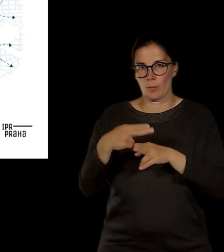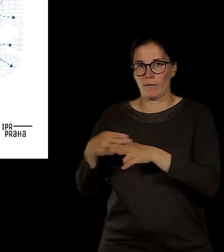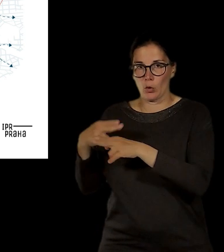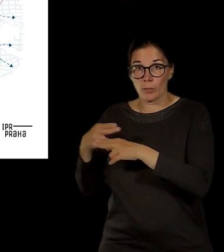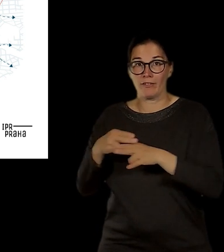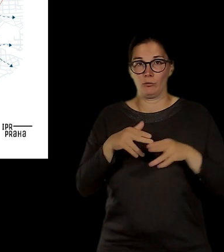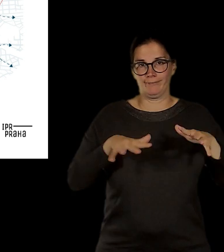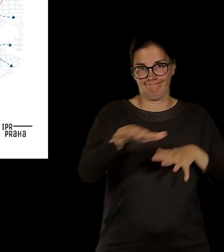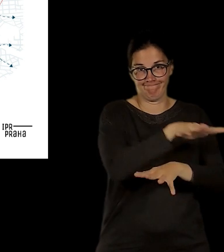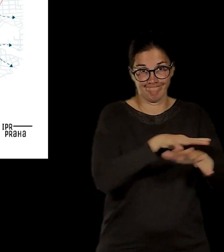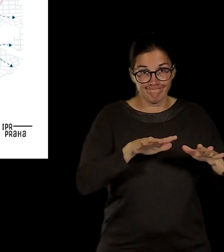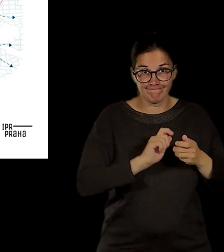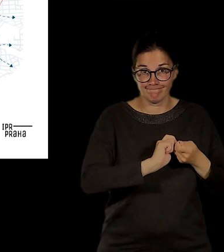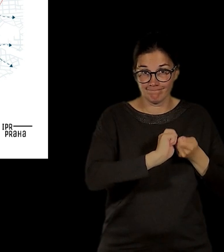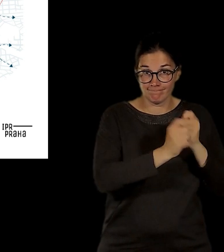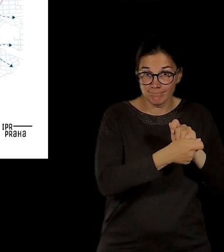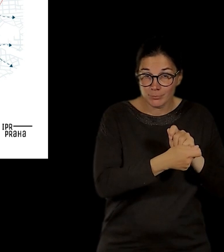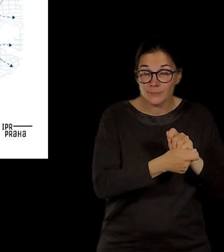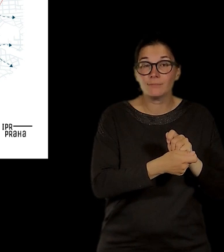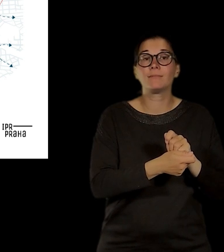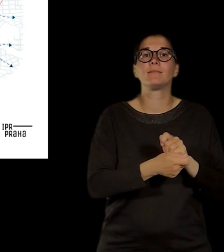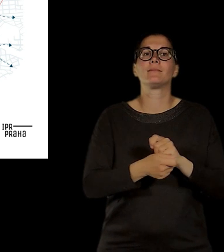Proměňovat prostředí, aktivovat